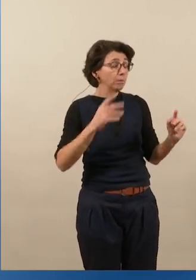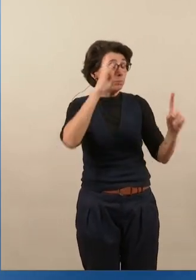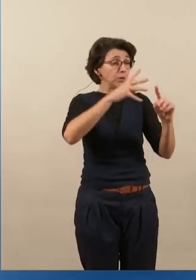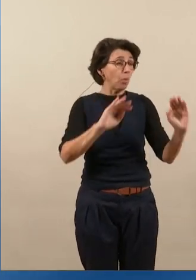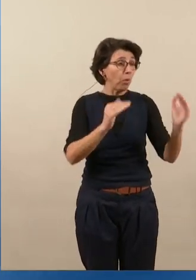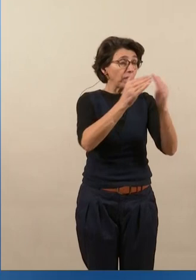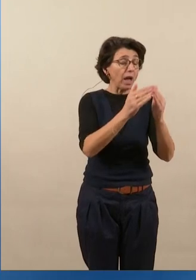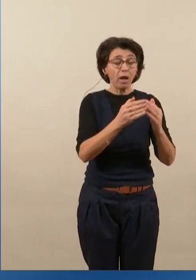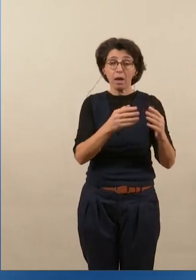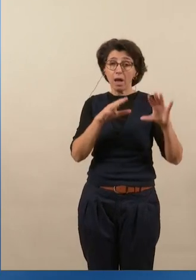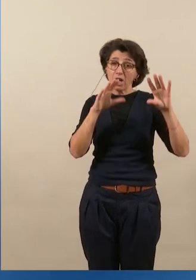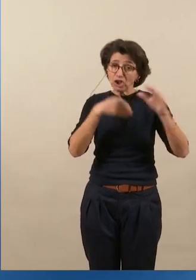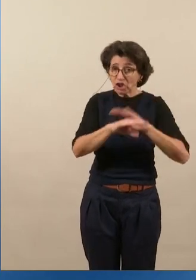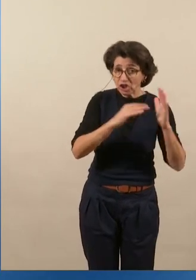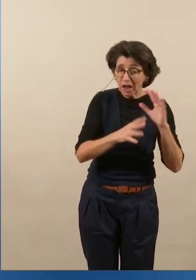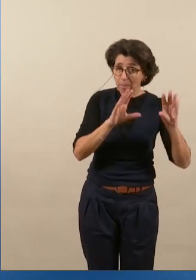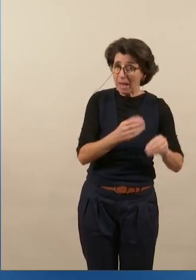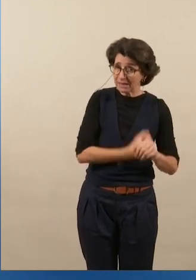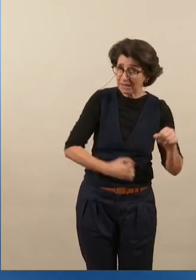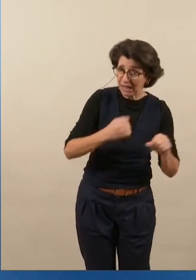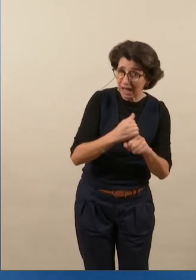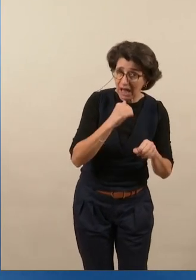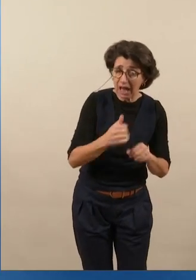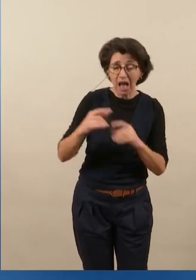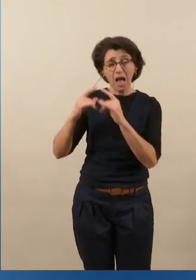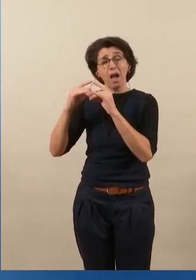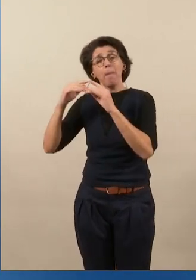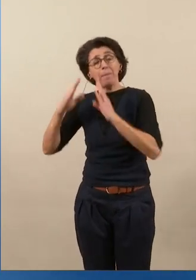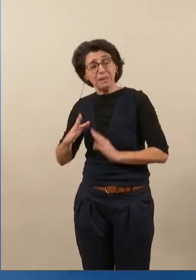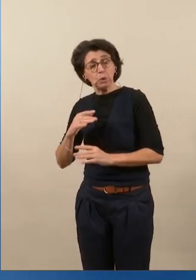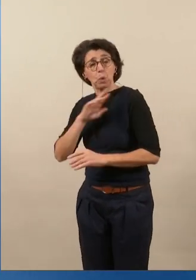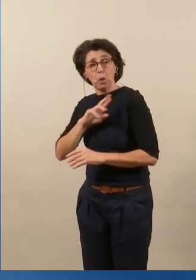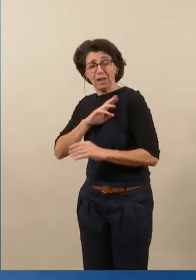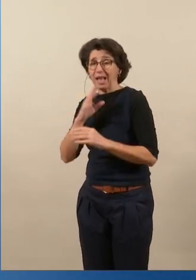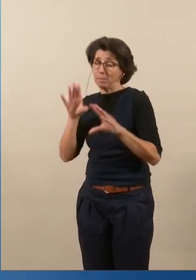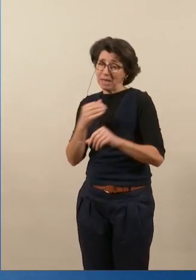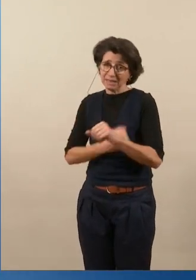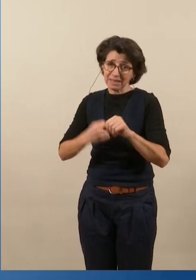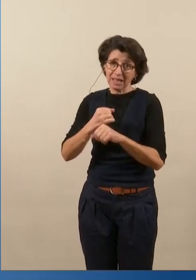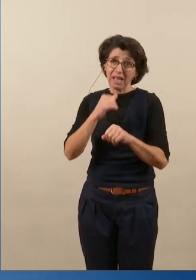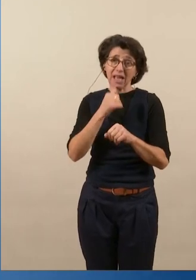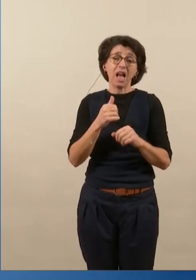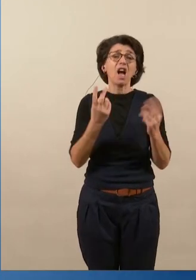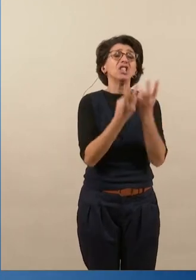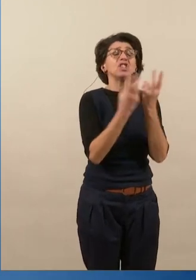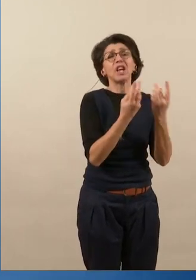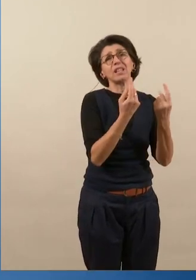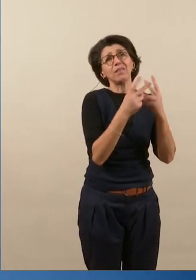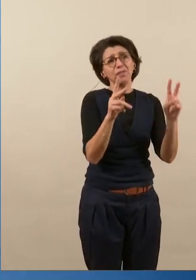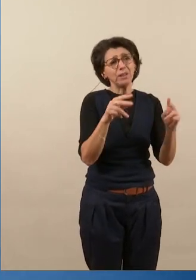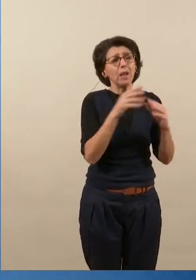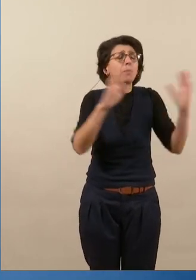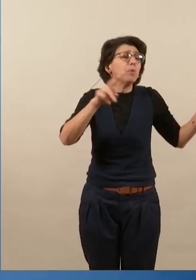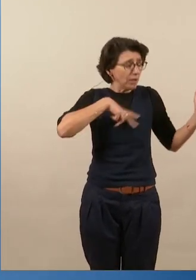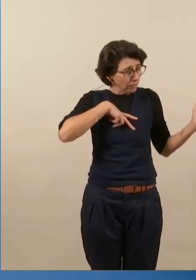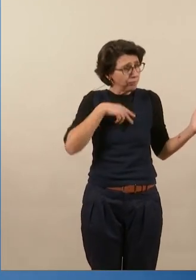crèche ni de place en épad vous fermez la bibliothèque du jardin de ville la bibliothèque de mon enfance vous fermez les piscines oui